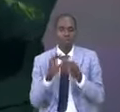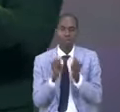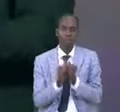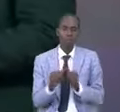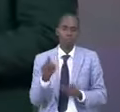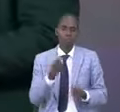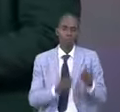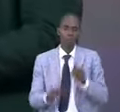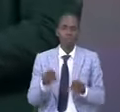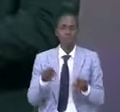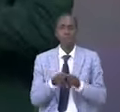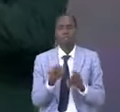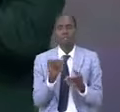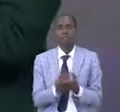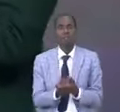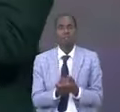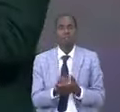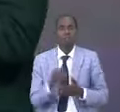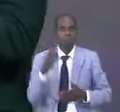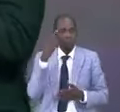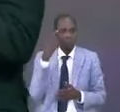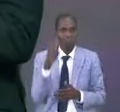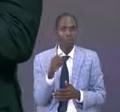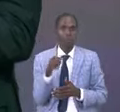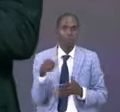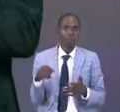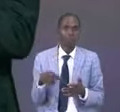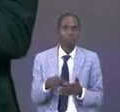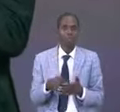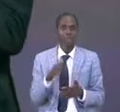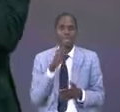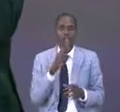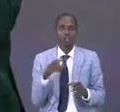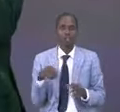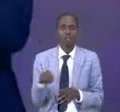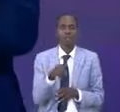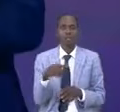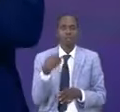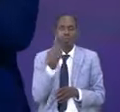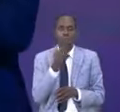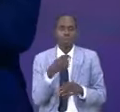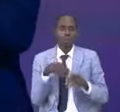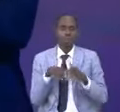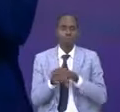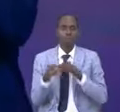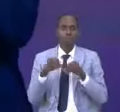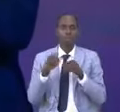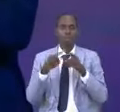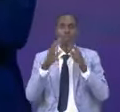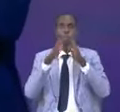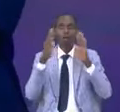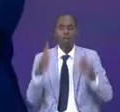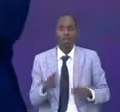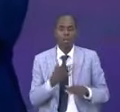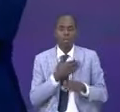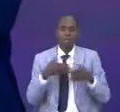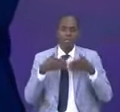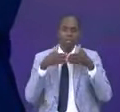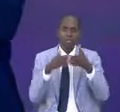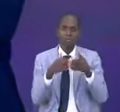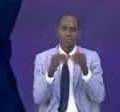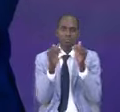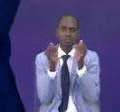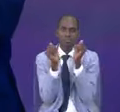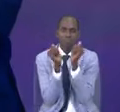verset 6 il en est parmi eux qui s'introduisent dans les maisons et qui captivent des